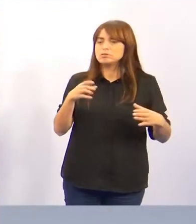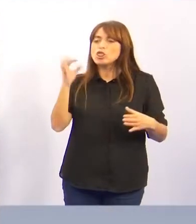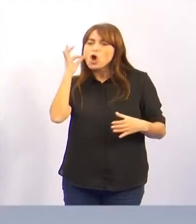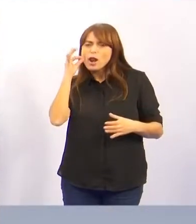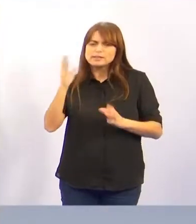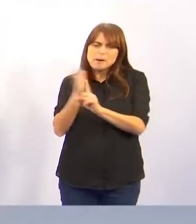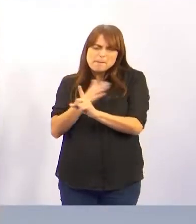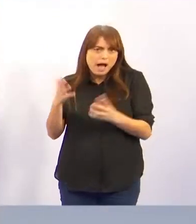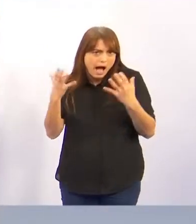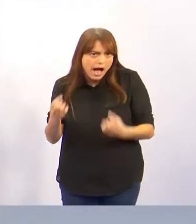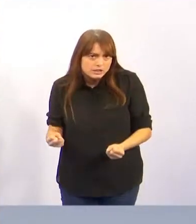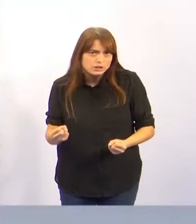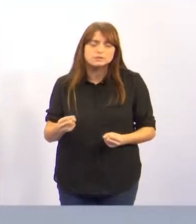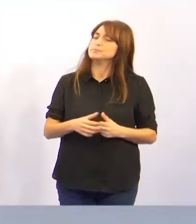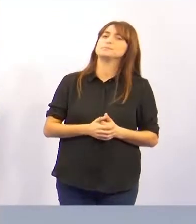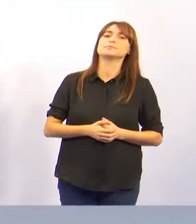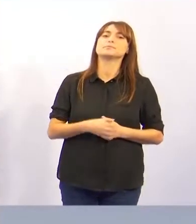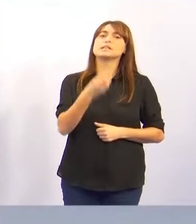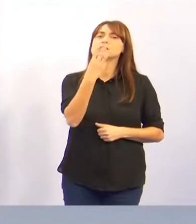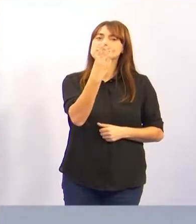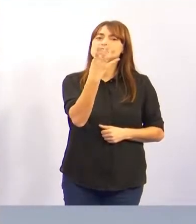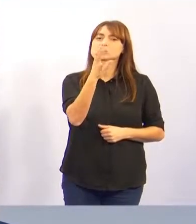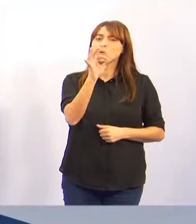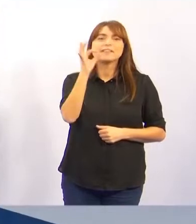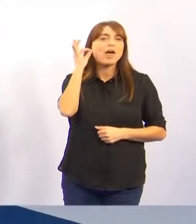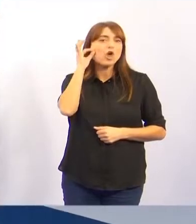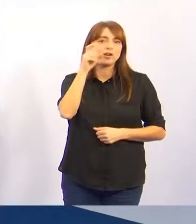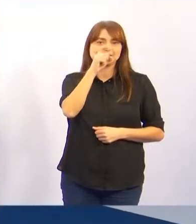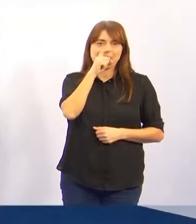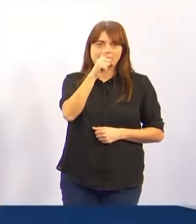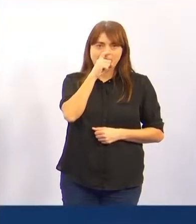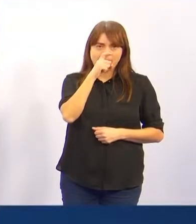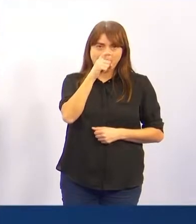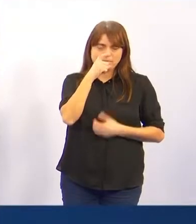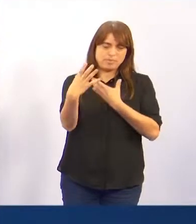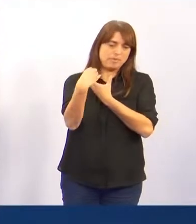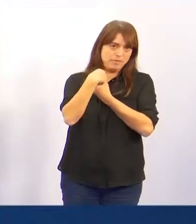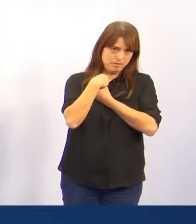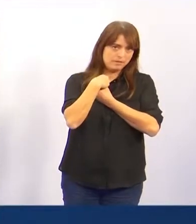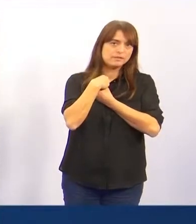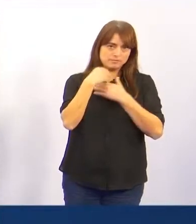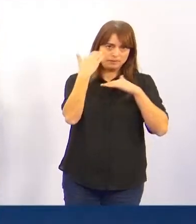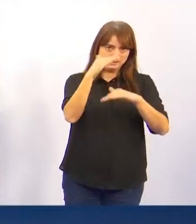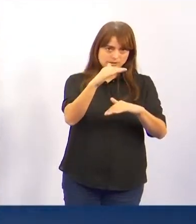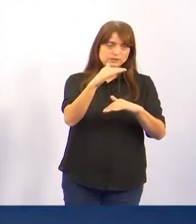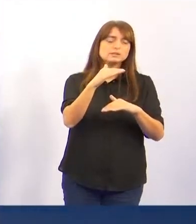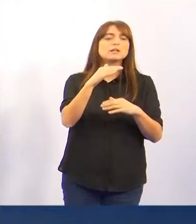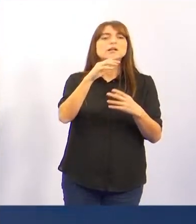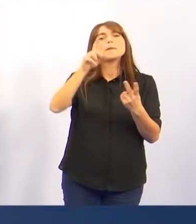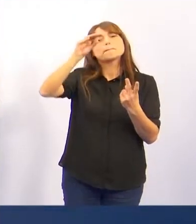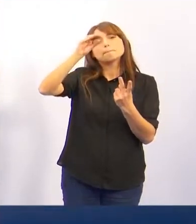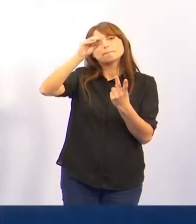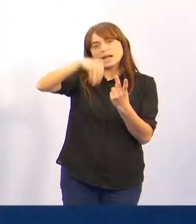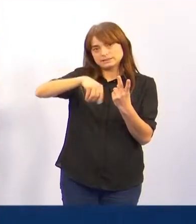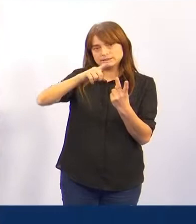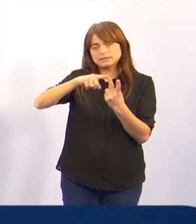de 300-350 dones que són ateses cada any pels diferents serveis, però no només tenim els pisos d'urgència. Els